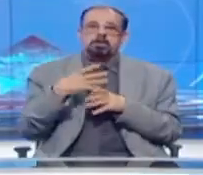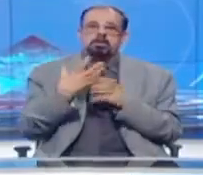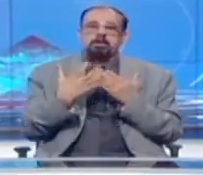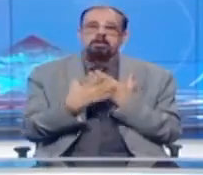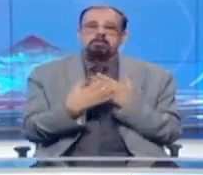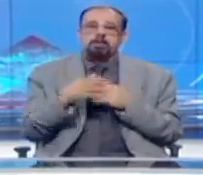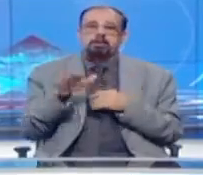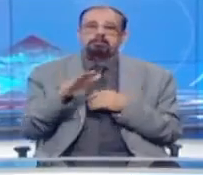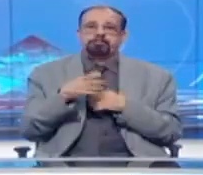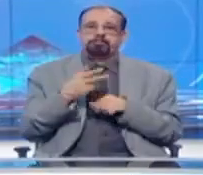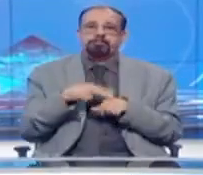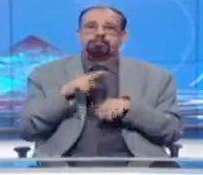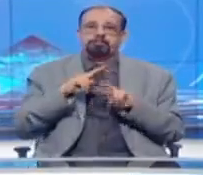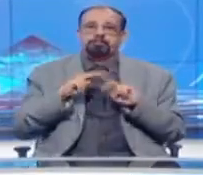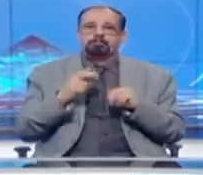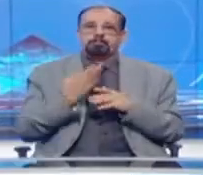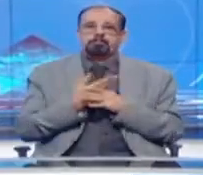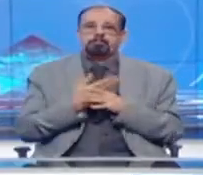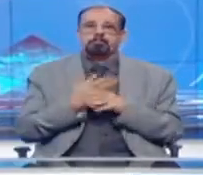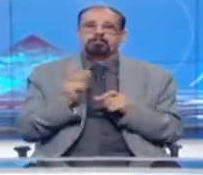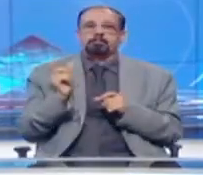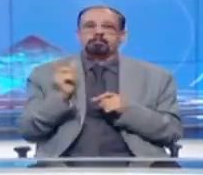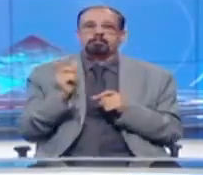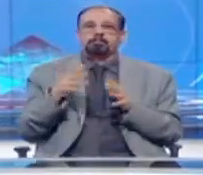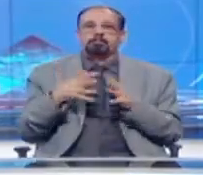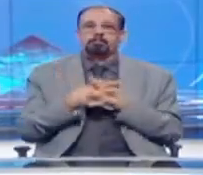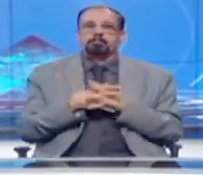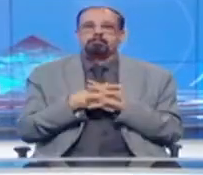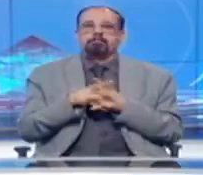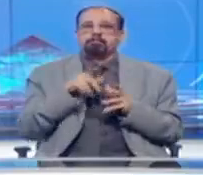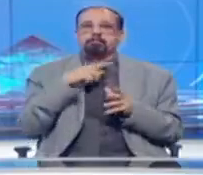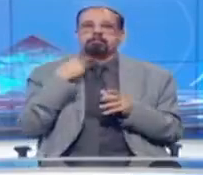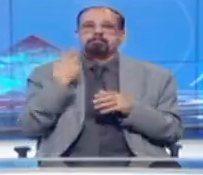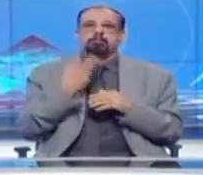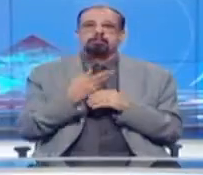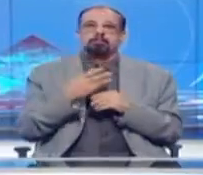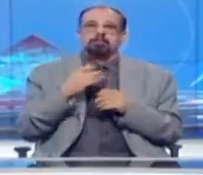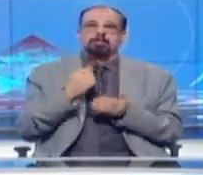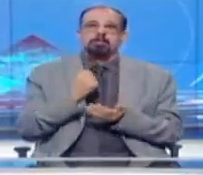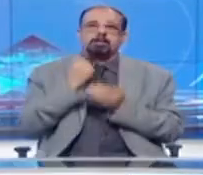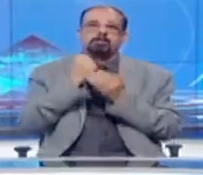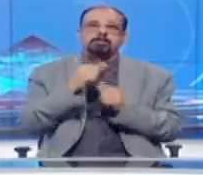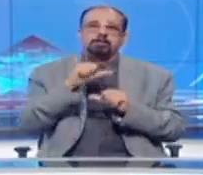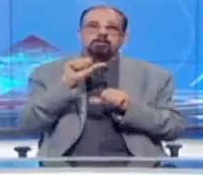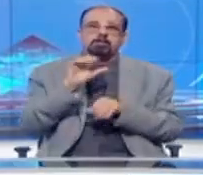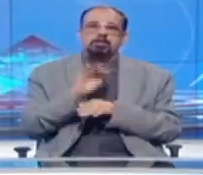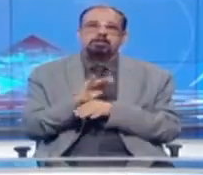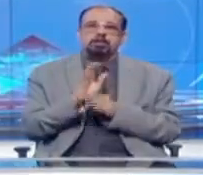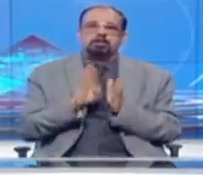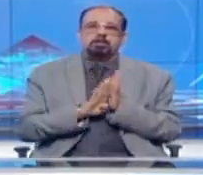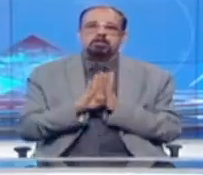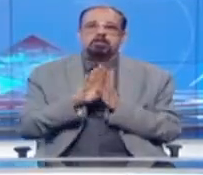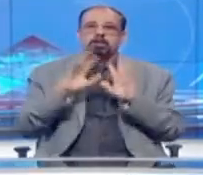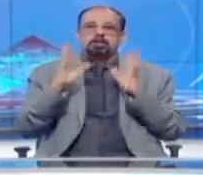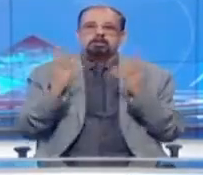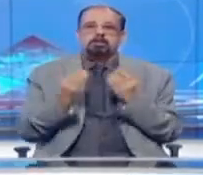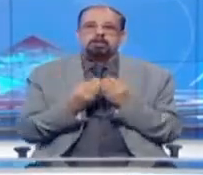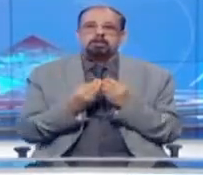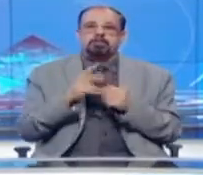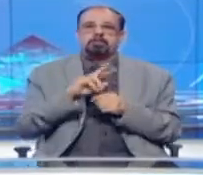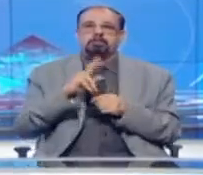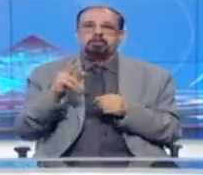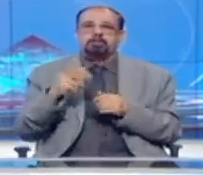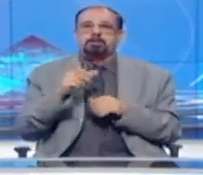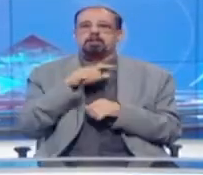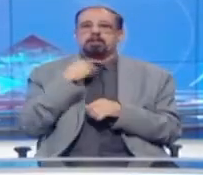وتحلية مياه البحر. كما بحثت المشاط زيادة البرامج المشتركة مع القطاع الخاص لتحفيز دوره في دعم جهود النمو الشامل